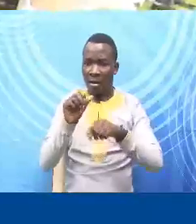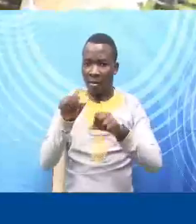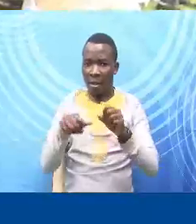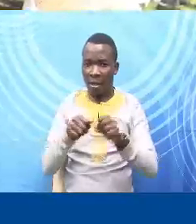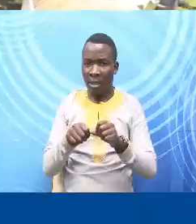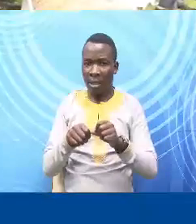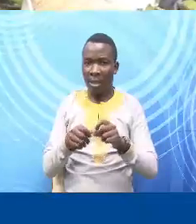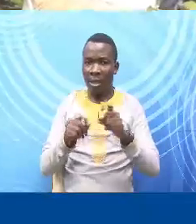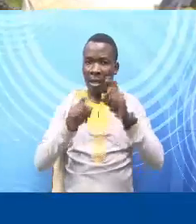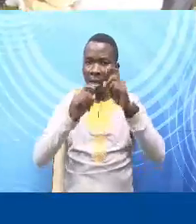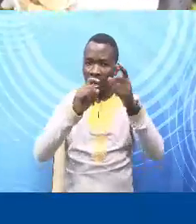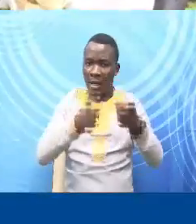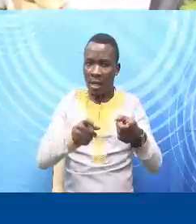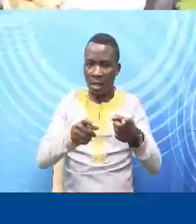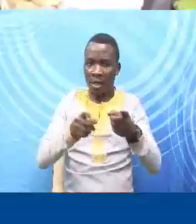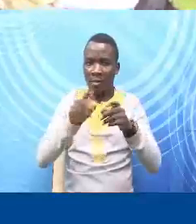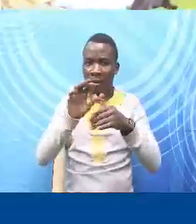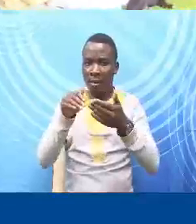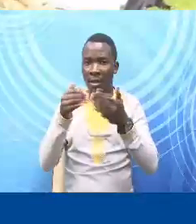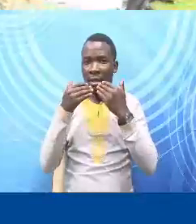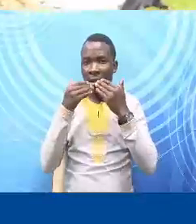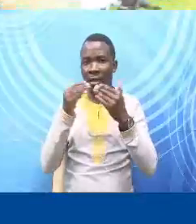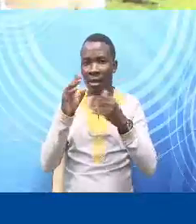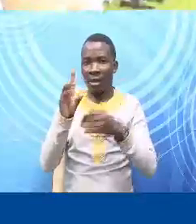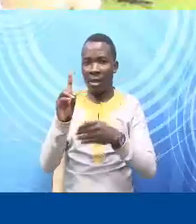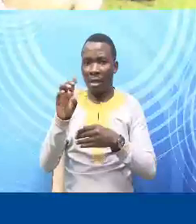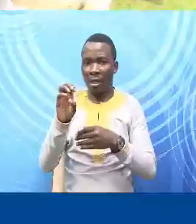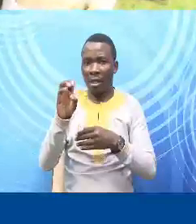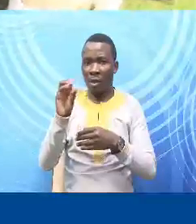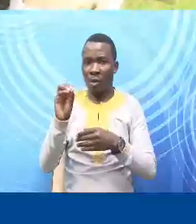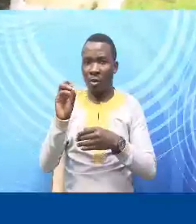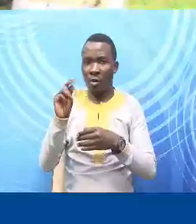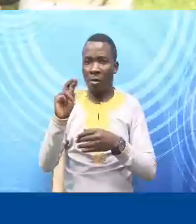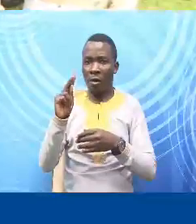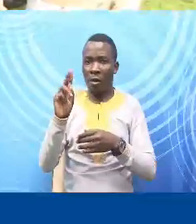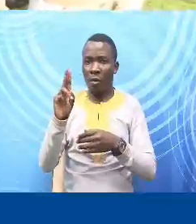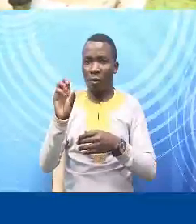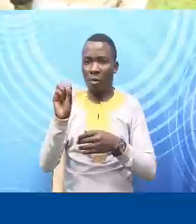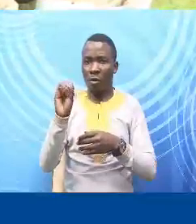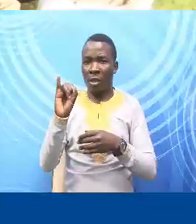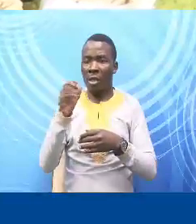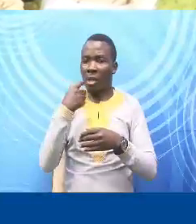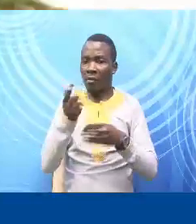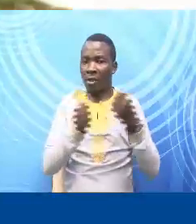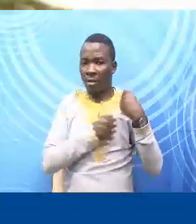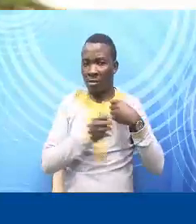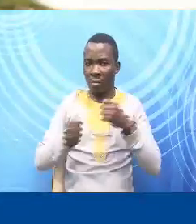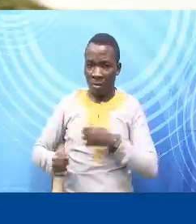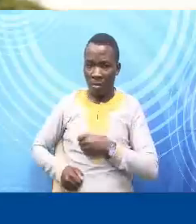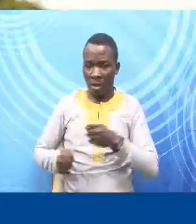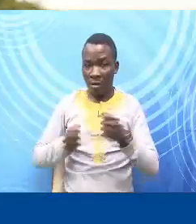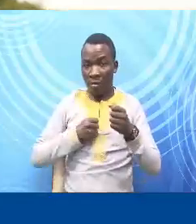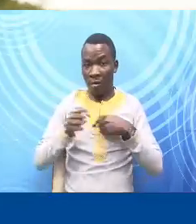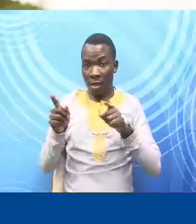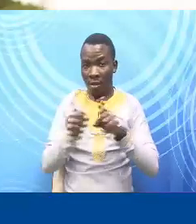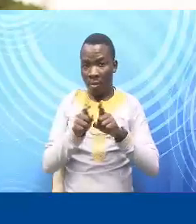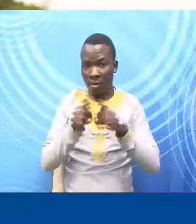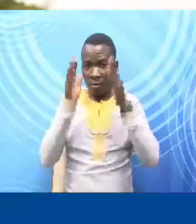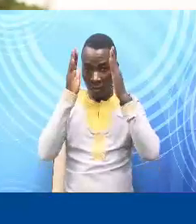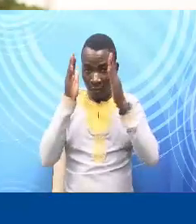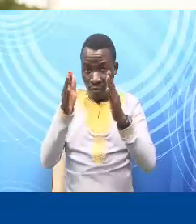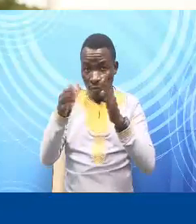by'ishimwe bwana Deo Nkusi yibanze cyane cyane ku butwari bw'u Rwanda nk'uko abigarukaho icyo bivuze cyambere